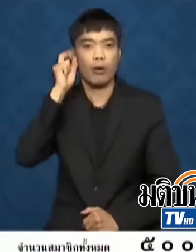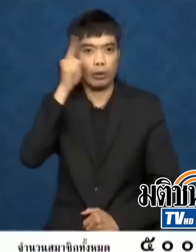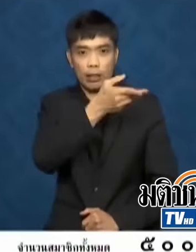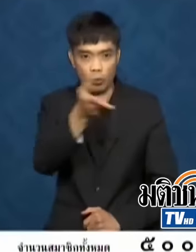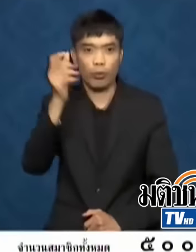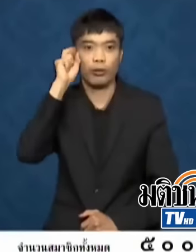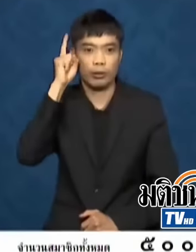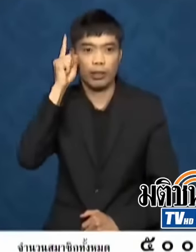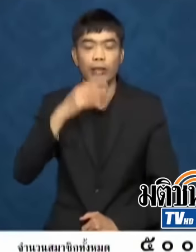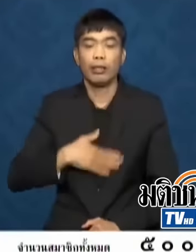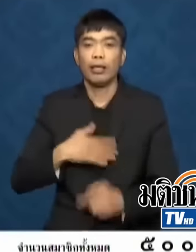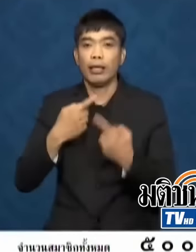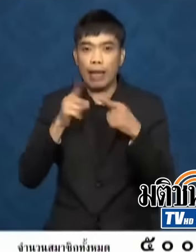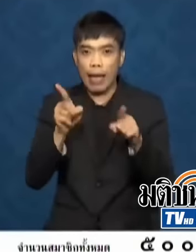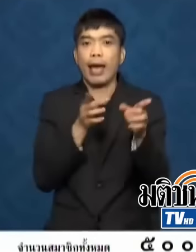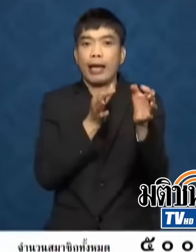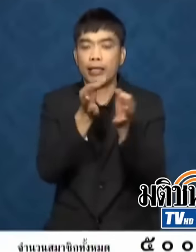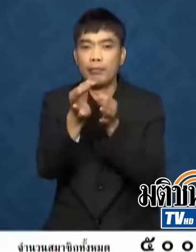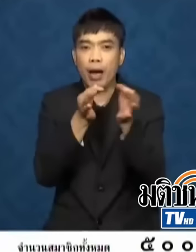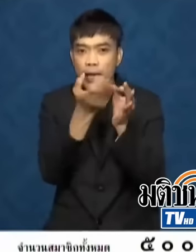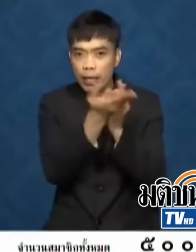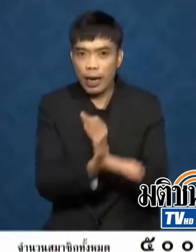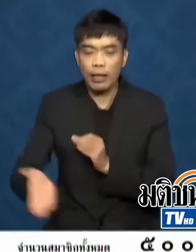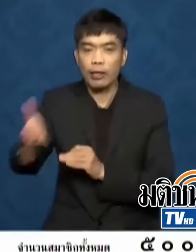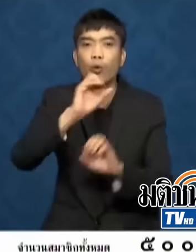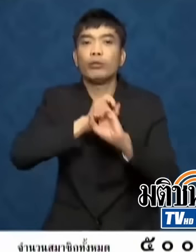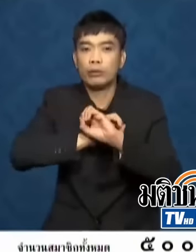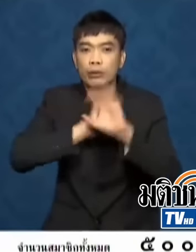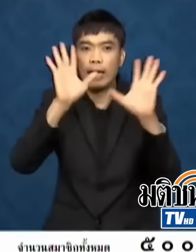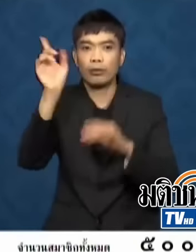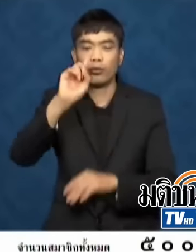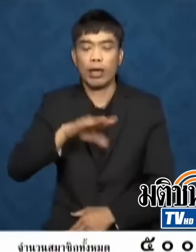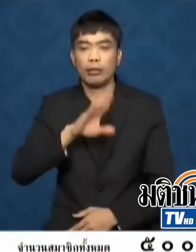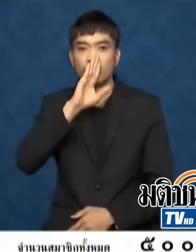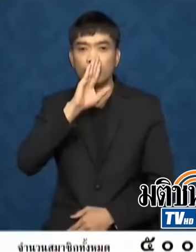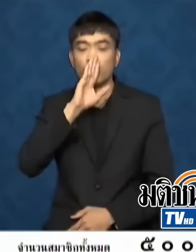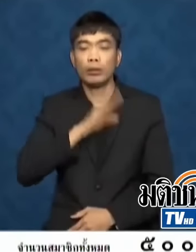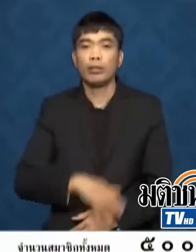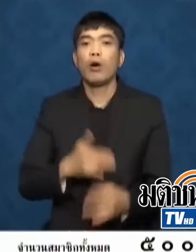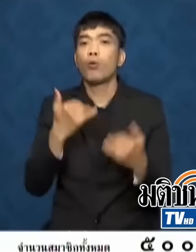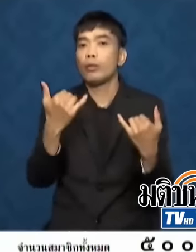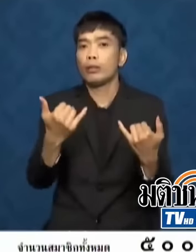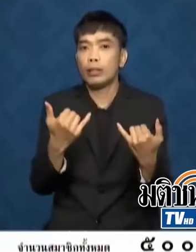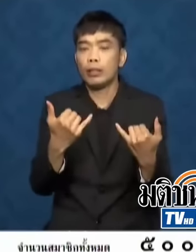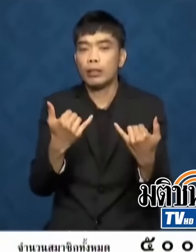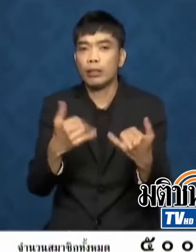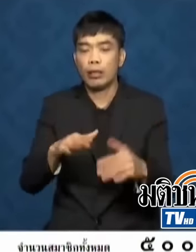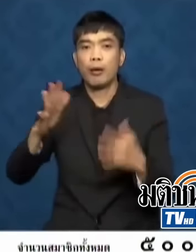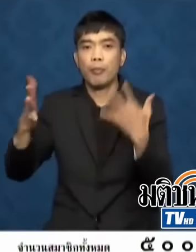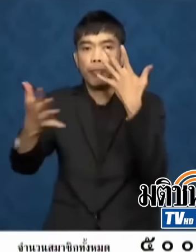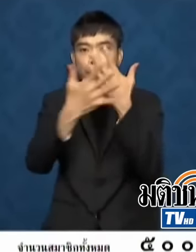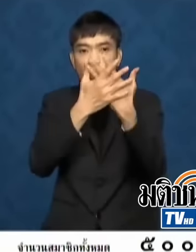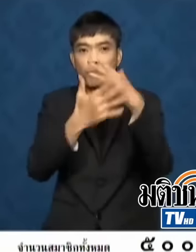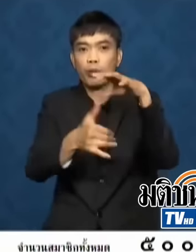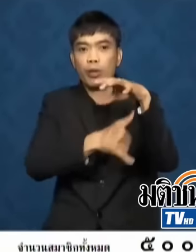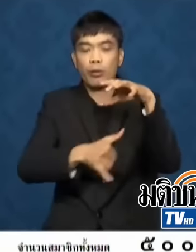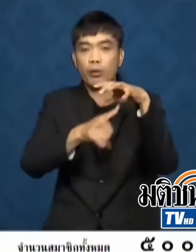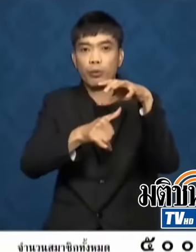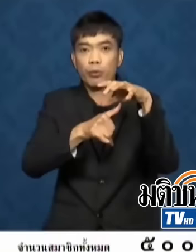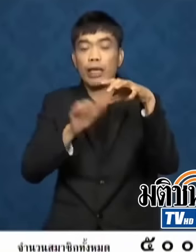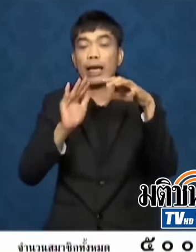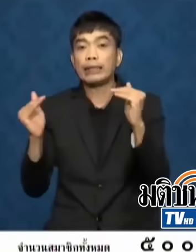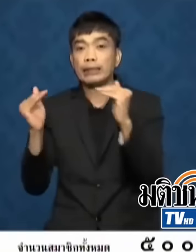ำเรียนว่าต้องเข้าใจให้ชัดนะครับว่ามีความเข้าใจต่อสังคมว่าการที่วันนี้เนี่ยมีนักโทษชายท่านหนึ่งซึ่งได้เอก